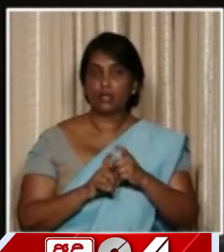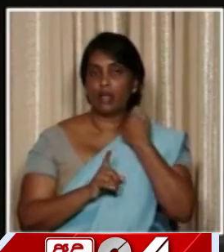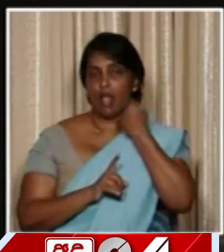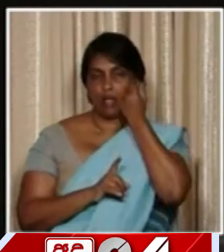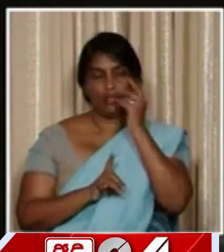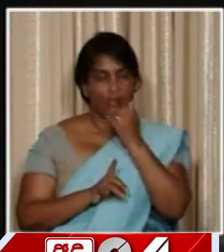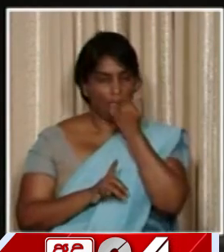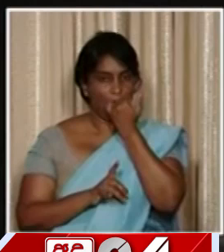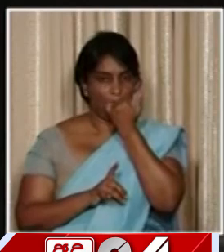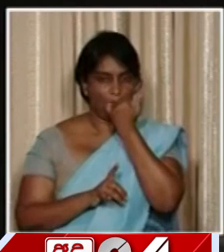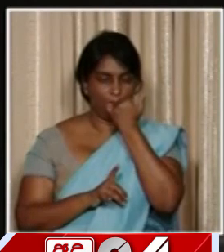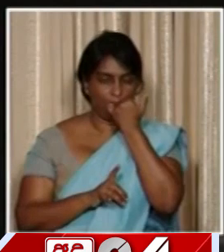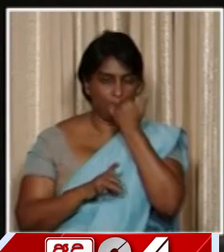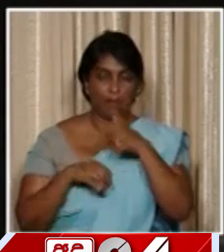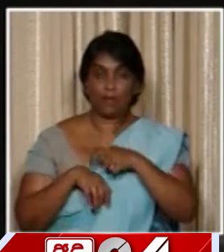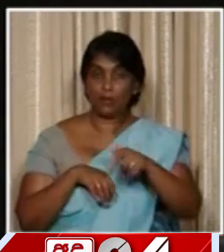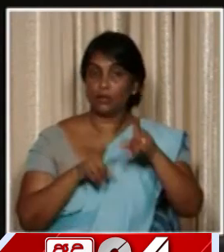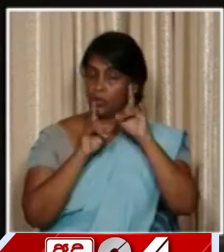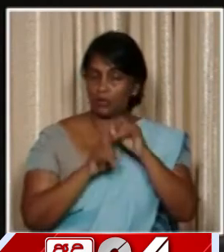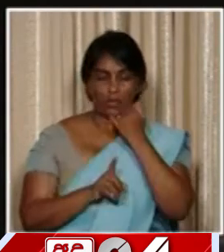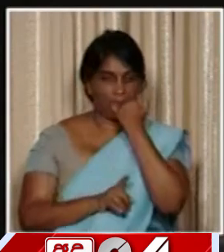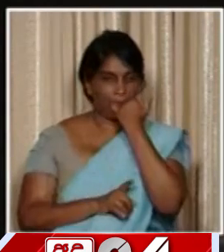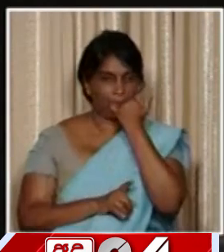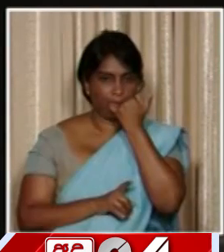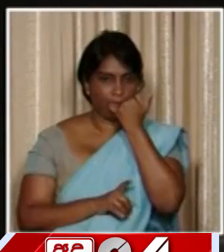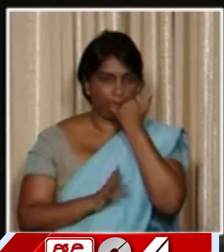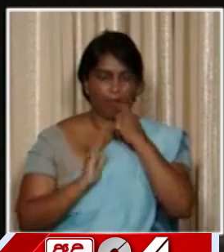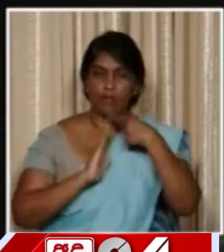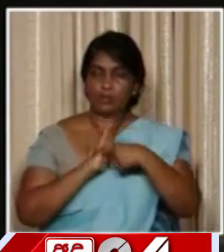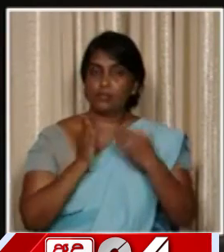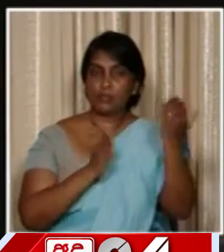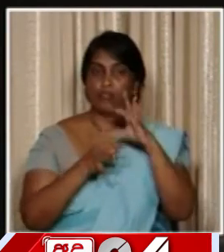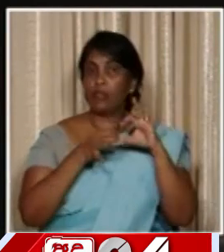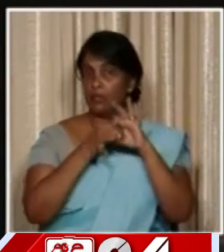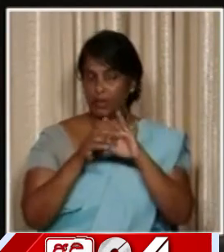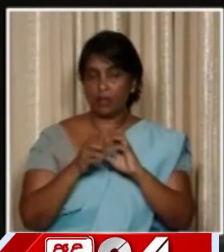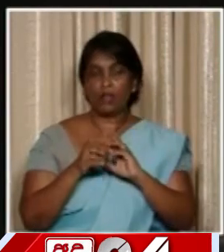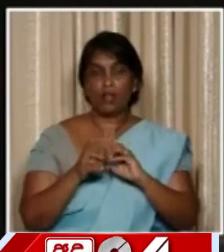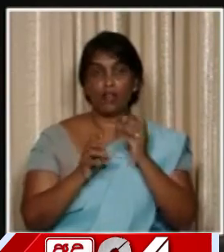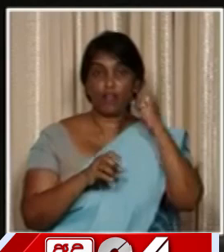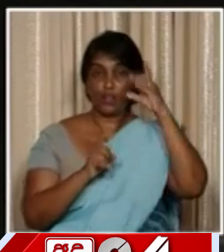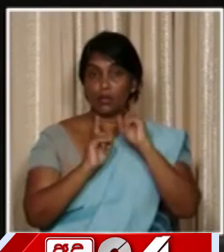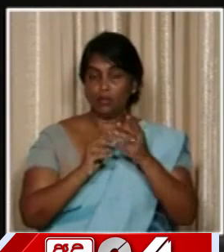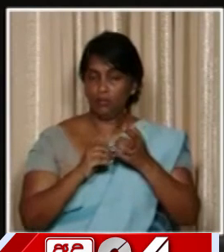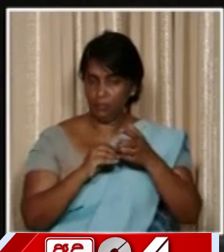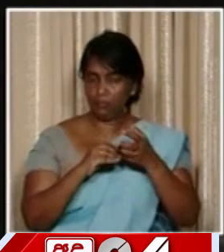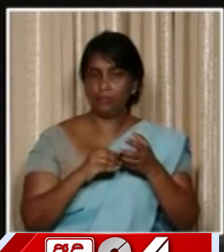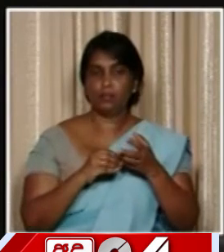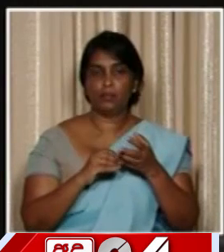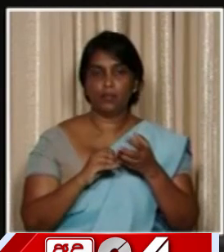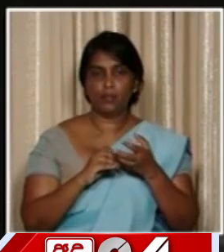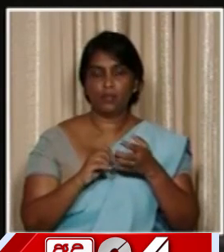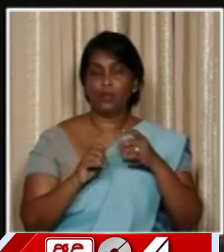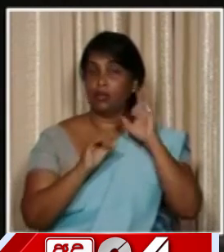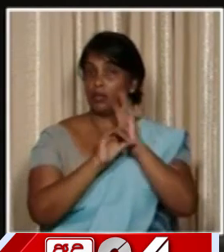කරලා තියෙන්නේ. එනිසා මේ කාලයටම සරිලන ආකාරයට රටේ කොහේ හරි තැනකට සම්බන්ධ කරලා විදුලිය අඛණ්ඩව ලබා දීම වෙනුවෙන් දැන්වීම පළ කළ